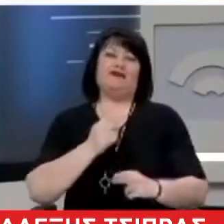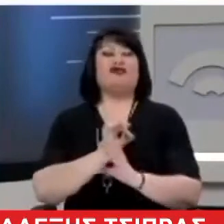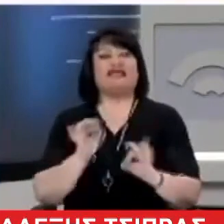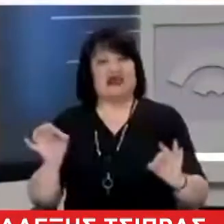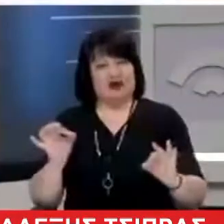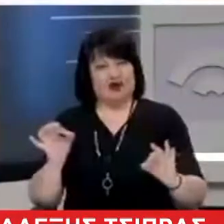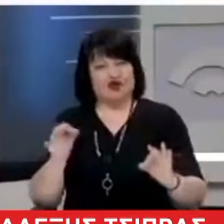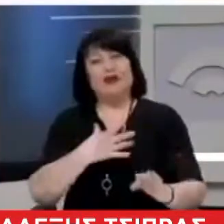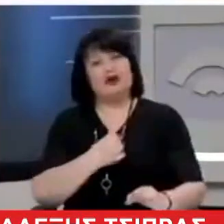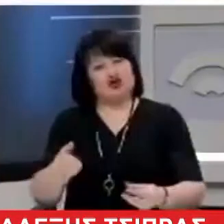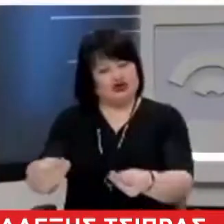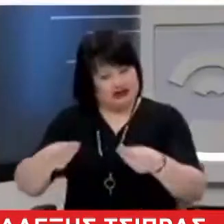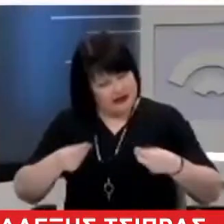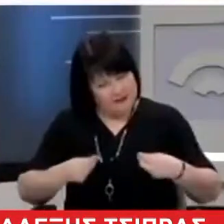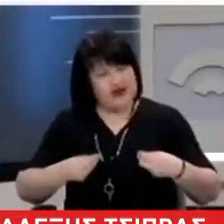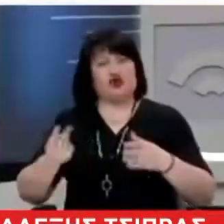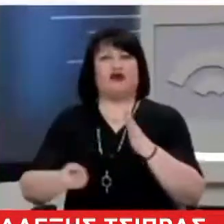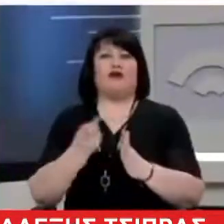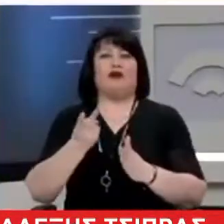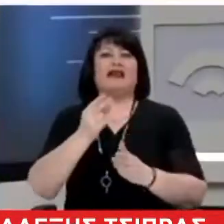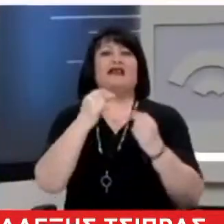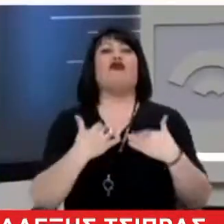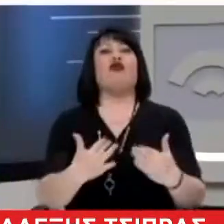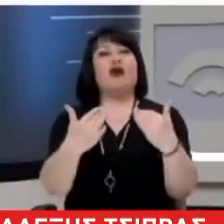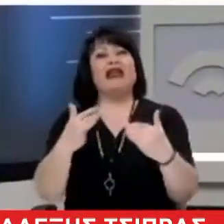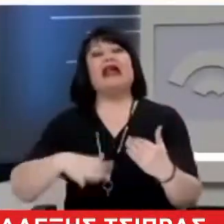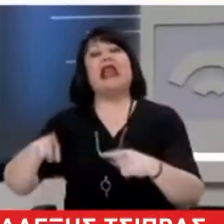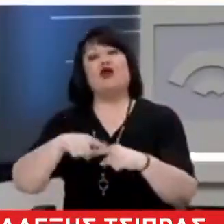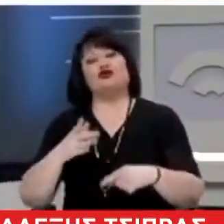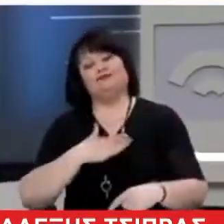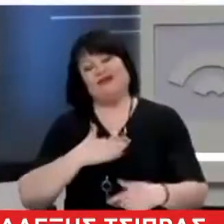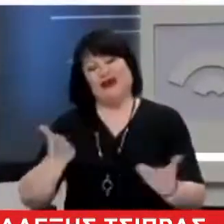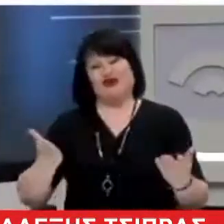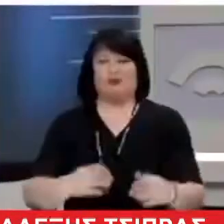σίγουρος ότι την εμπιστοσύνη θα τη λάβουμε διπλά και από τη Βουλή και από το λαό. Σας ευχαριστώ πολύ.